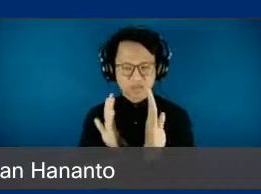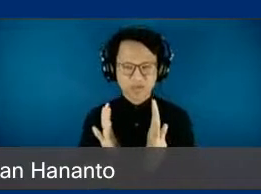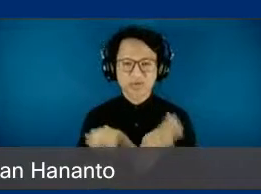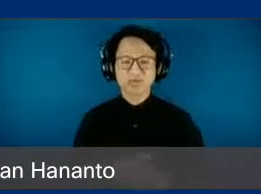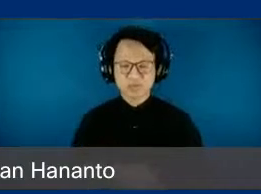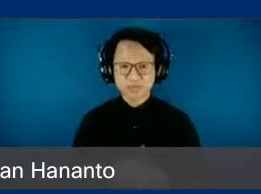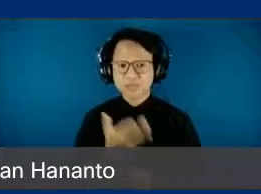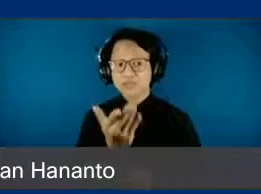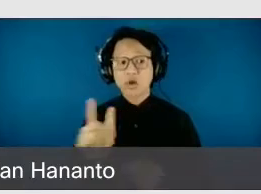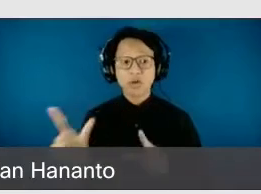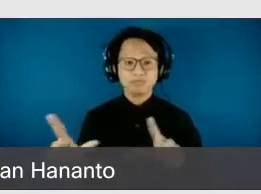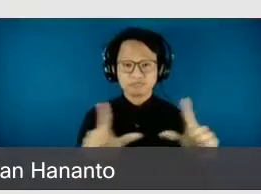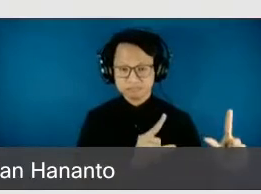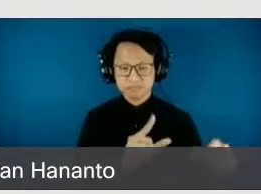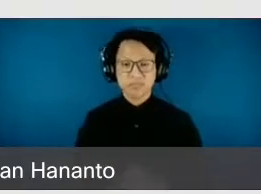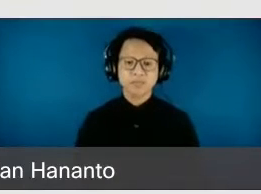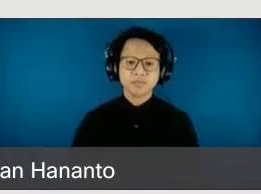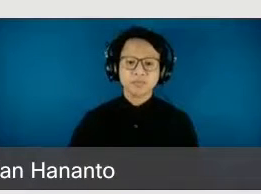Okay, next slide, please.